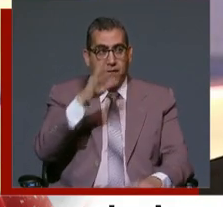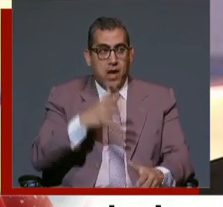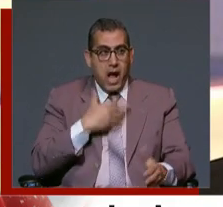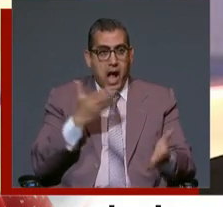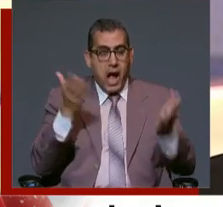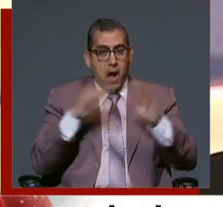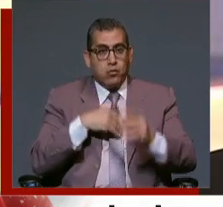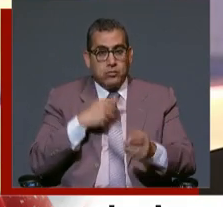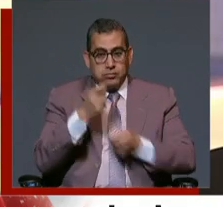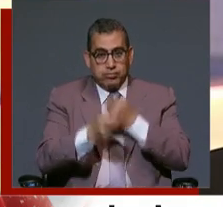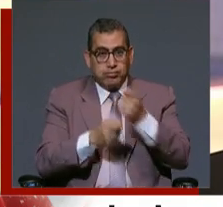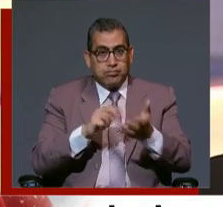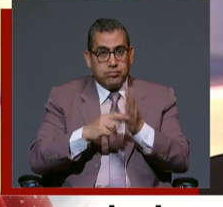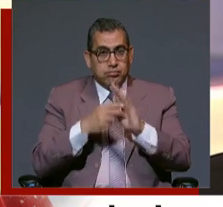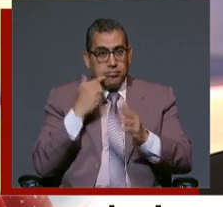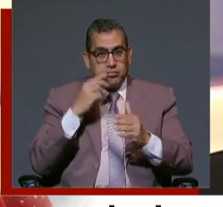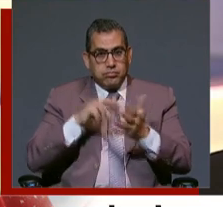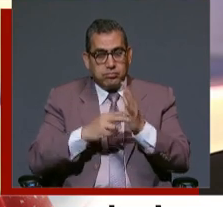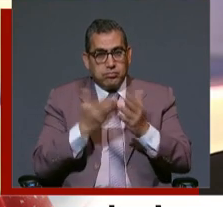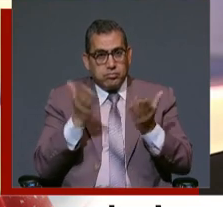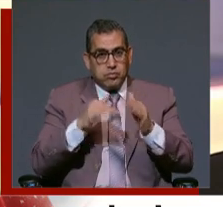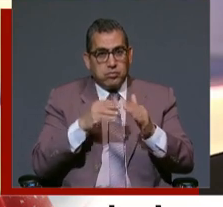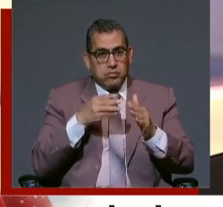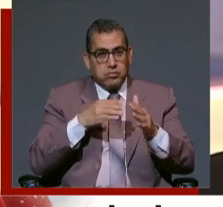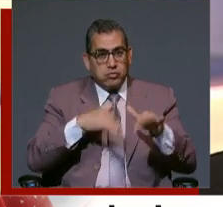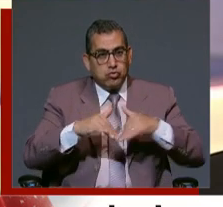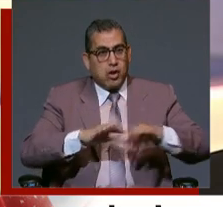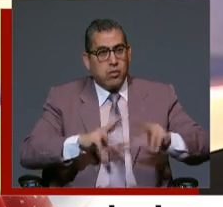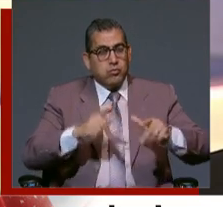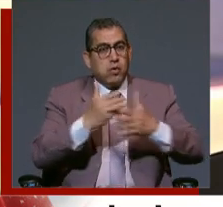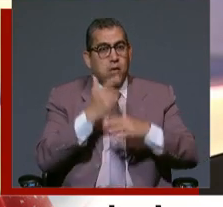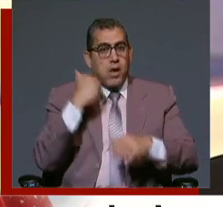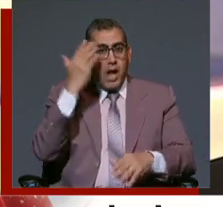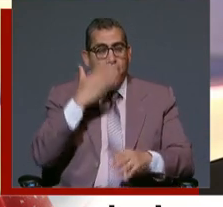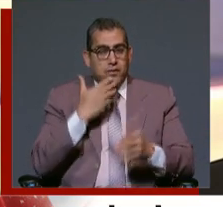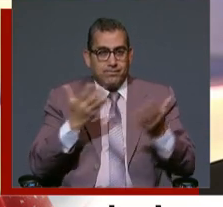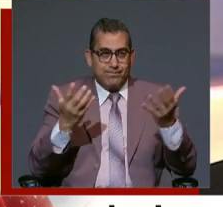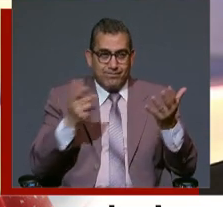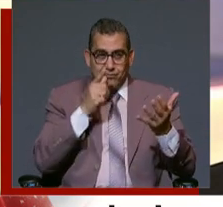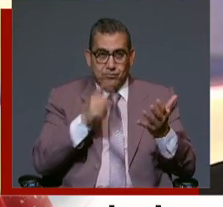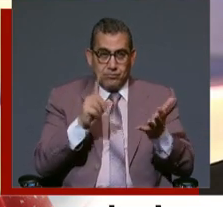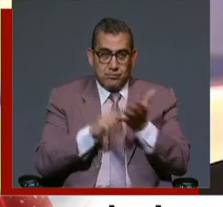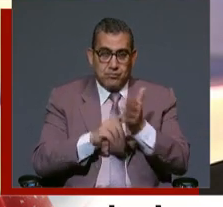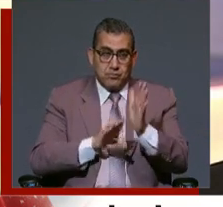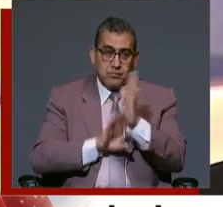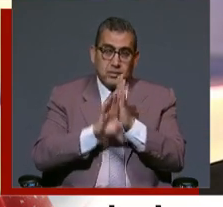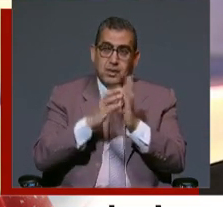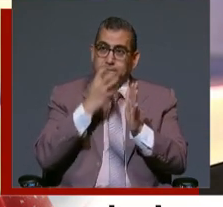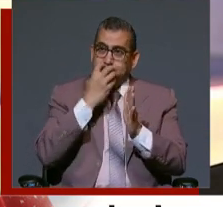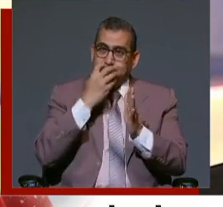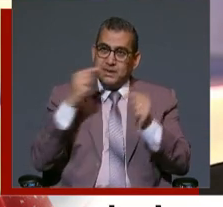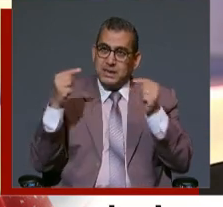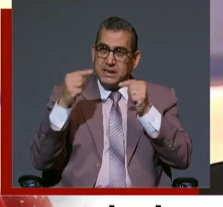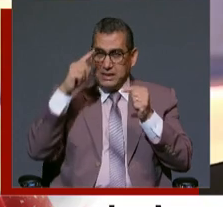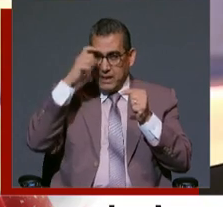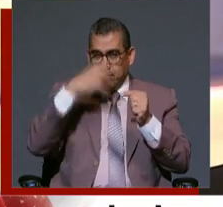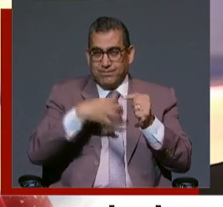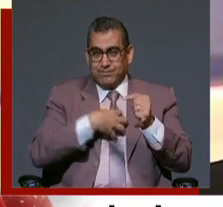جدا في البنية التحتية وما إلى ذلك. للأسف الشديد مع الأزمات الضخمة ديت لا، العملية